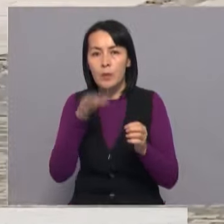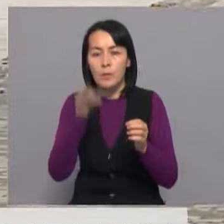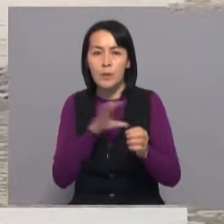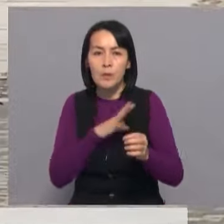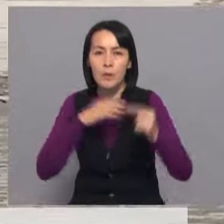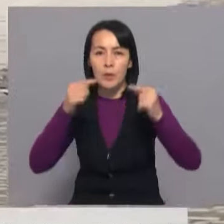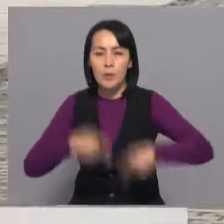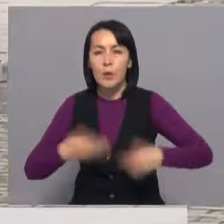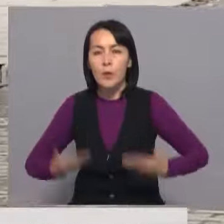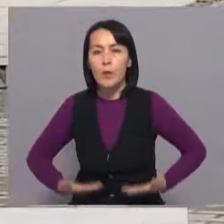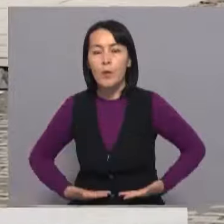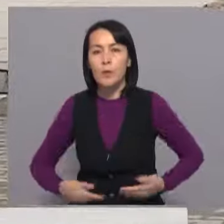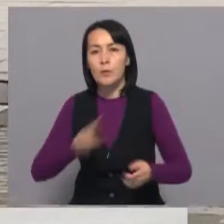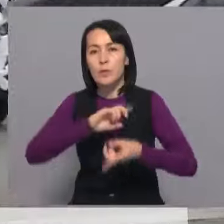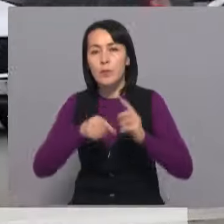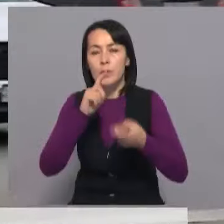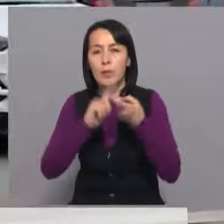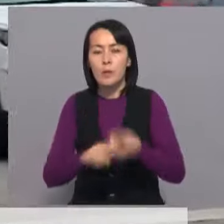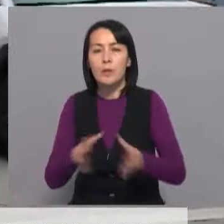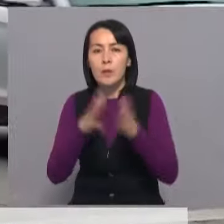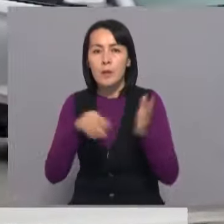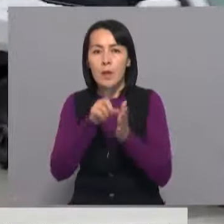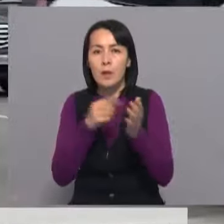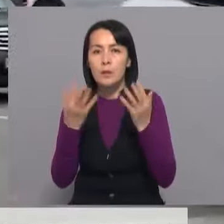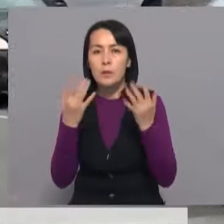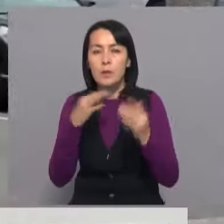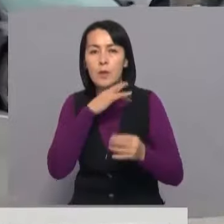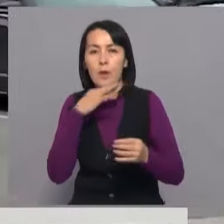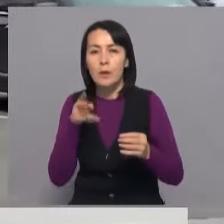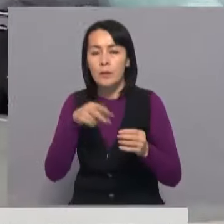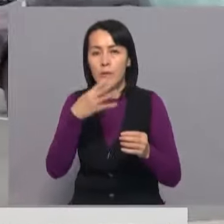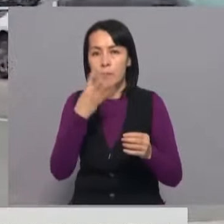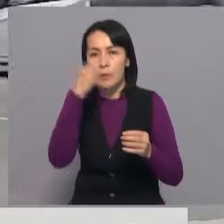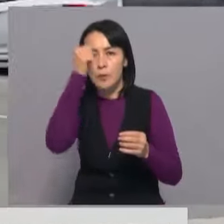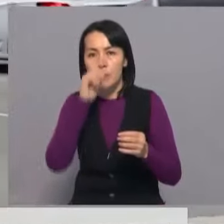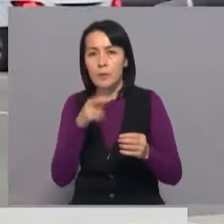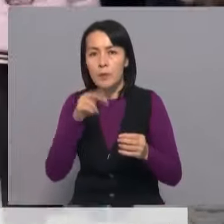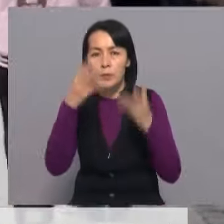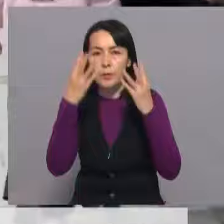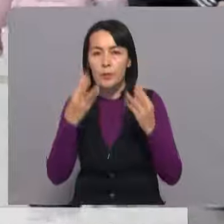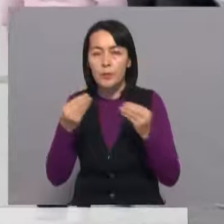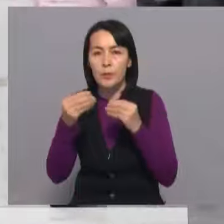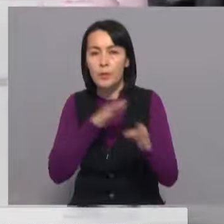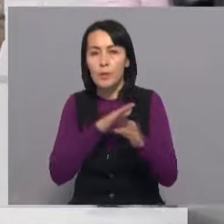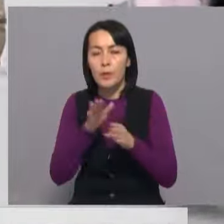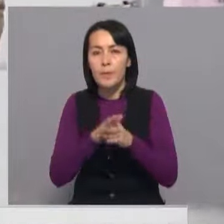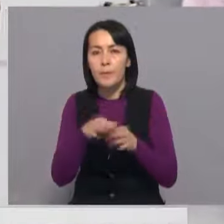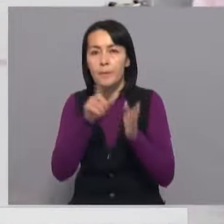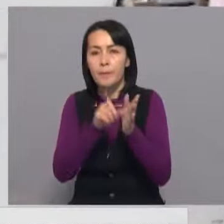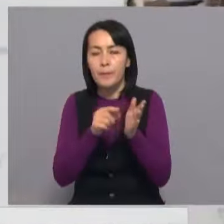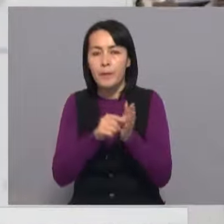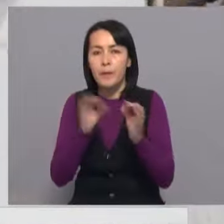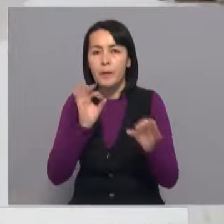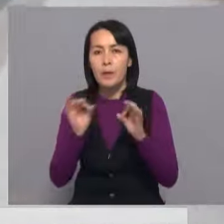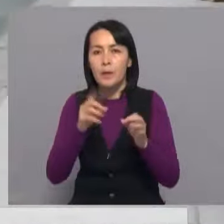қатар ең төмен күнкөріс деңгейінің өзгеруіне байланысты базалық зейнетақы мөлшері ұлғайтылды. 2024 жылғы 1 қаңтардағы жағдай бойынша жиынтық зейнетақының орташа